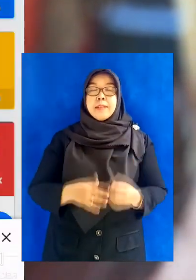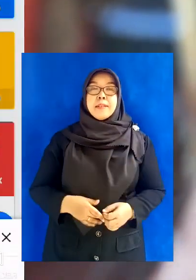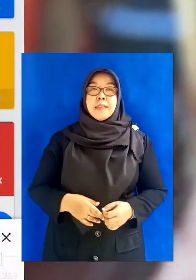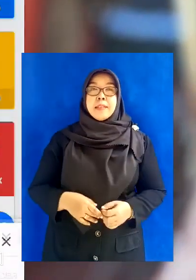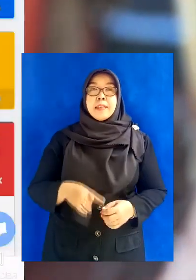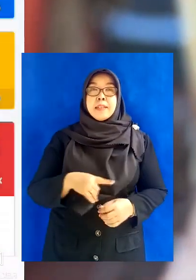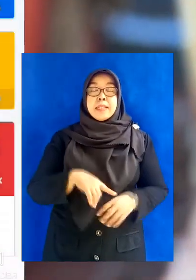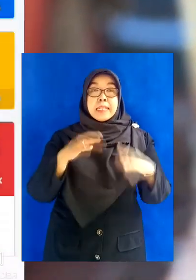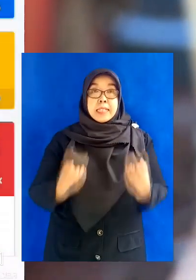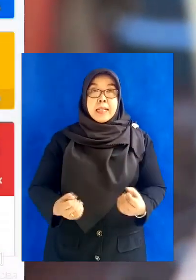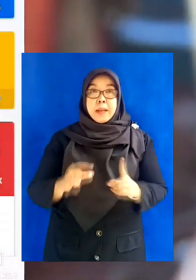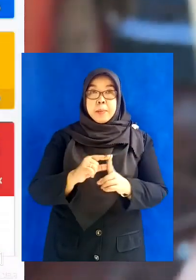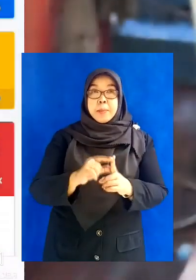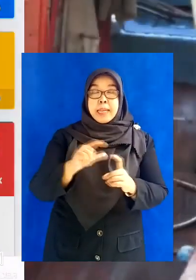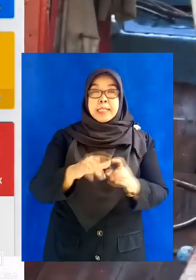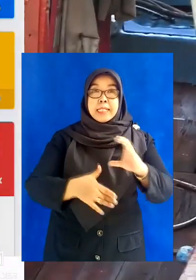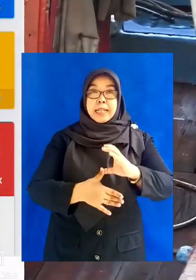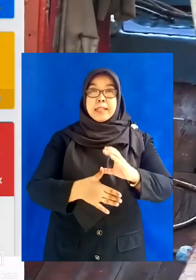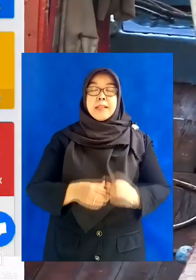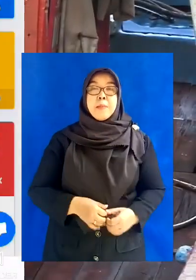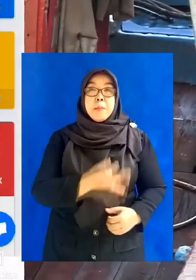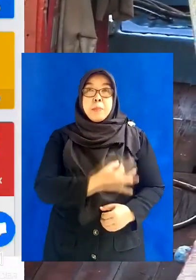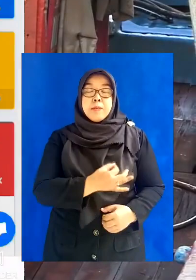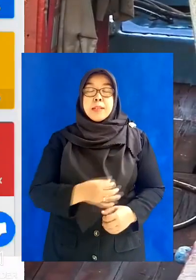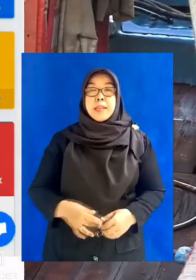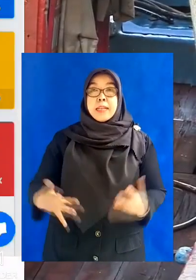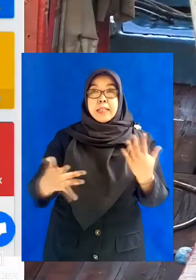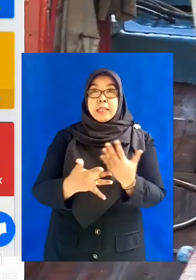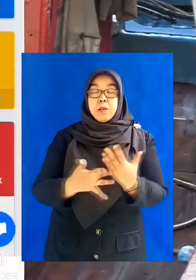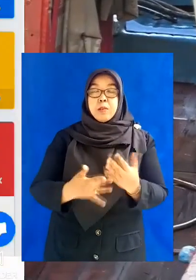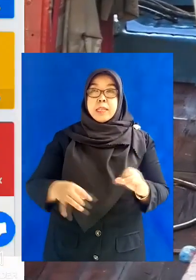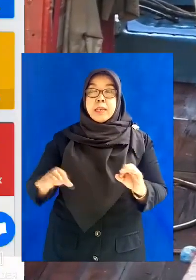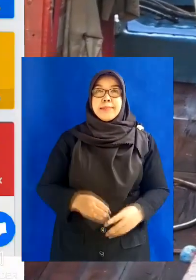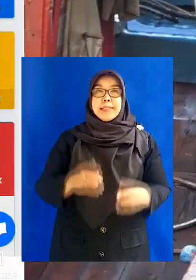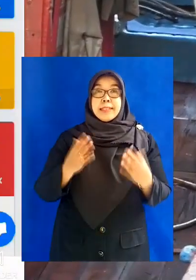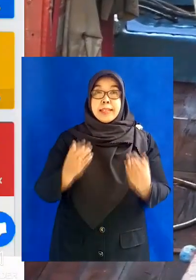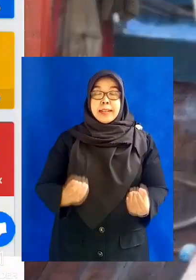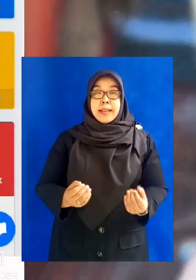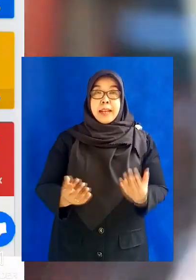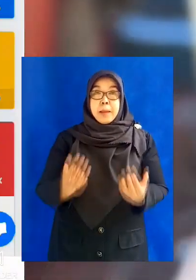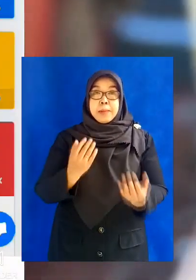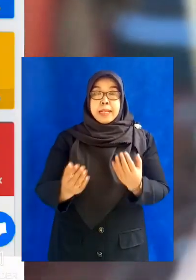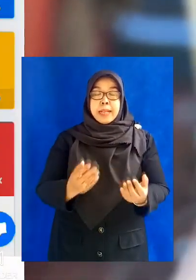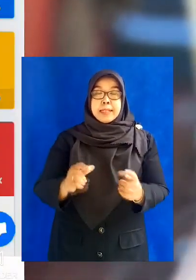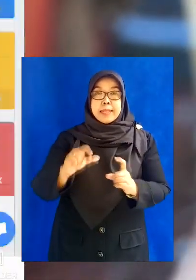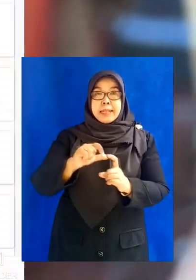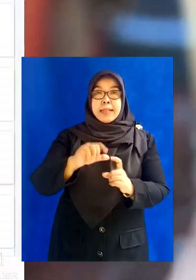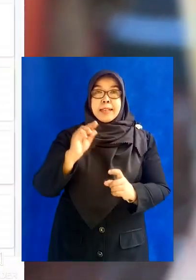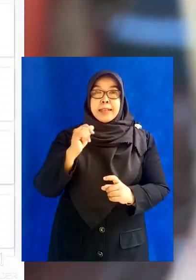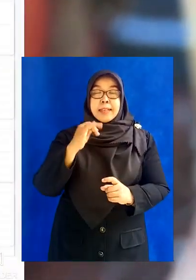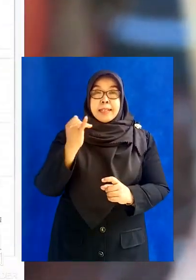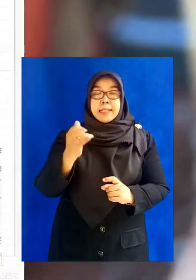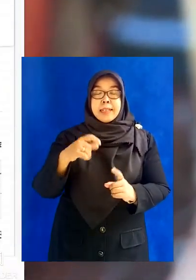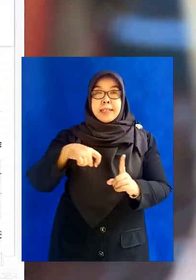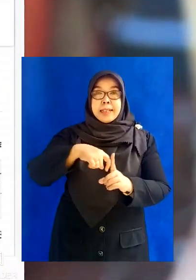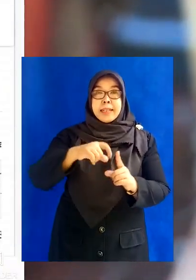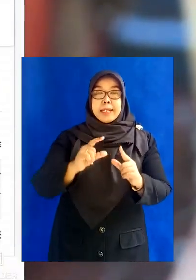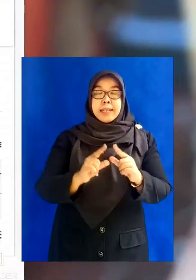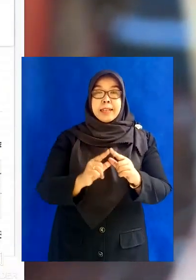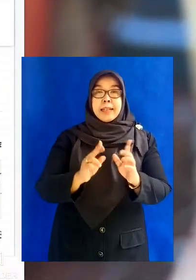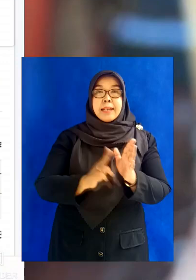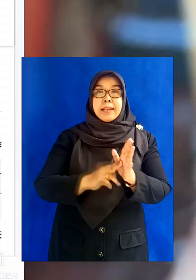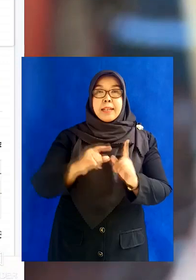ini, PPS Cilacap memanfaatkan teknologi untuk meningkatkan kualitas pelayanan. Sri Kandi PPS Cilacap, aplikasi Sri